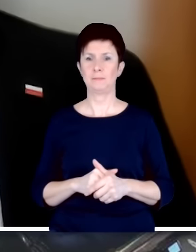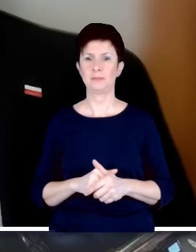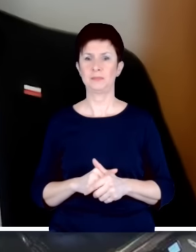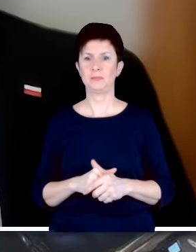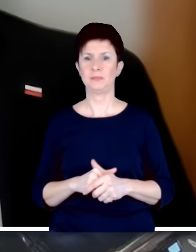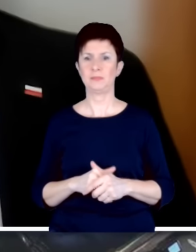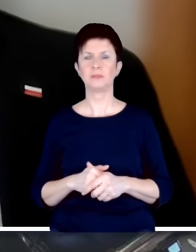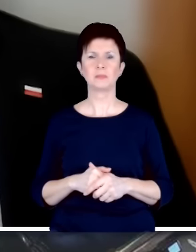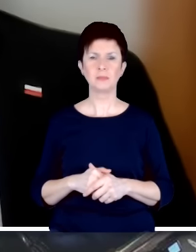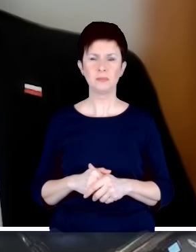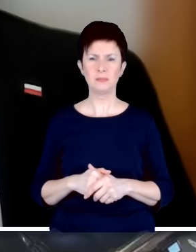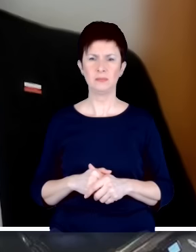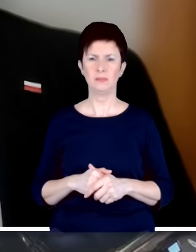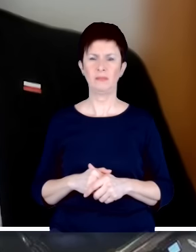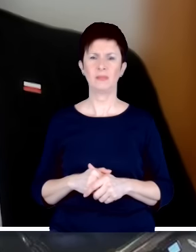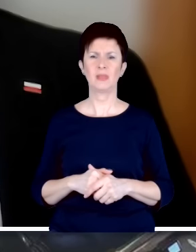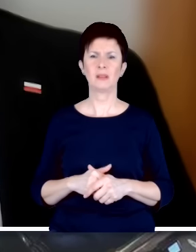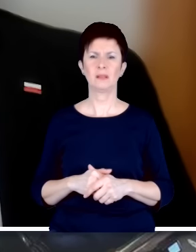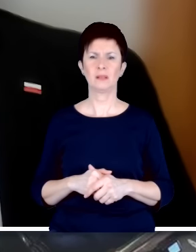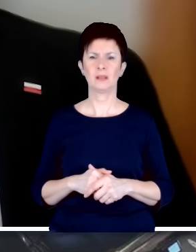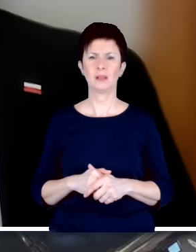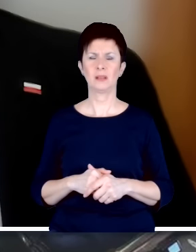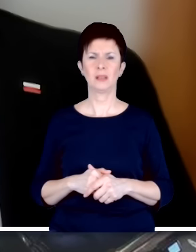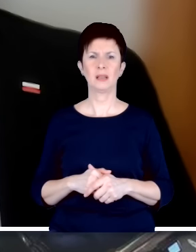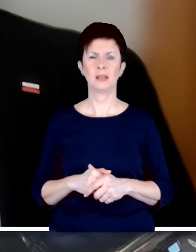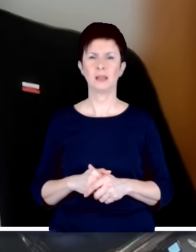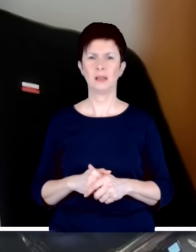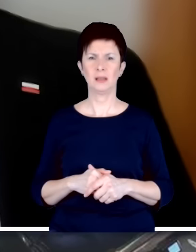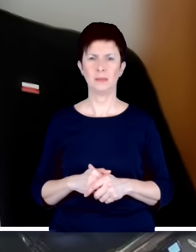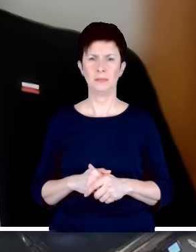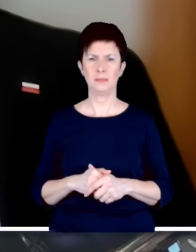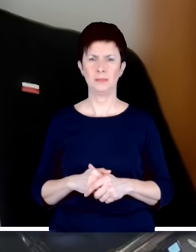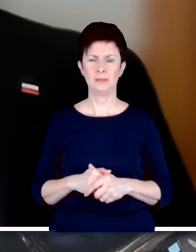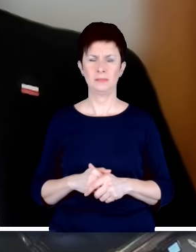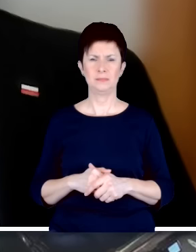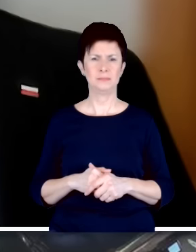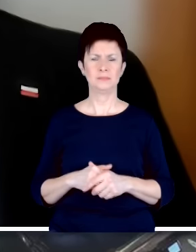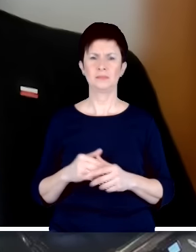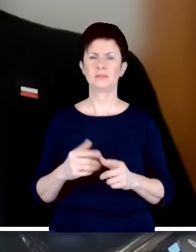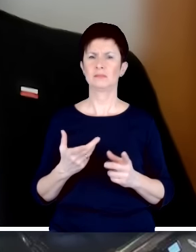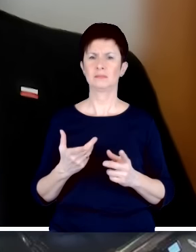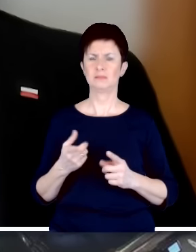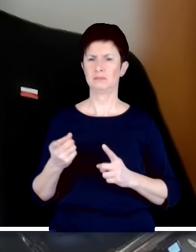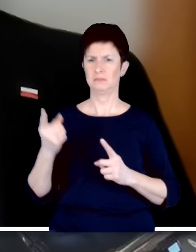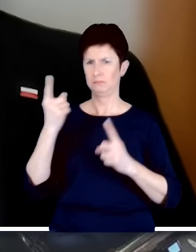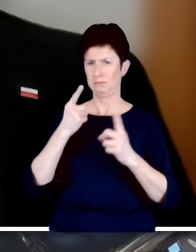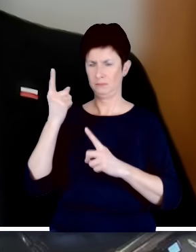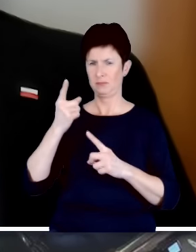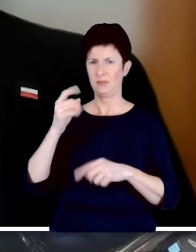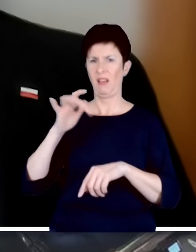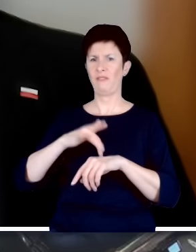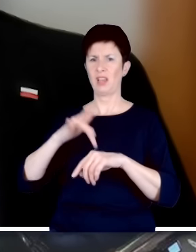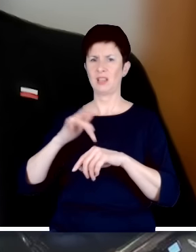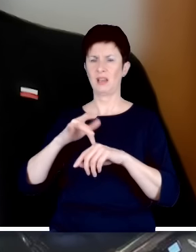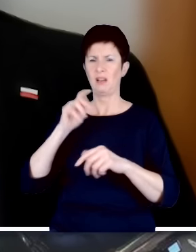ruch nie dla CPK, więc to Sugeruje pan, że wynik tego audytu jest oczywisty i powinien wskazywać, że